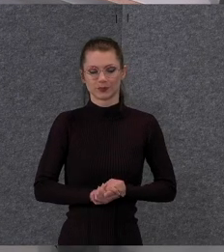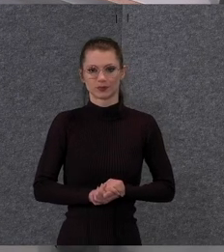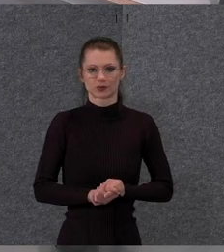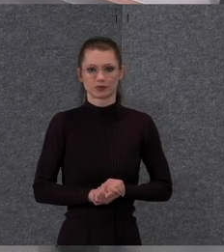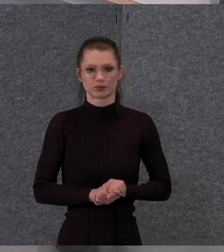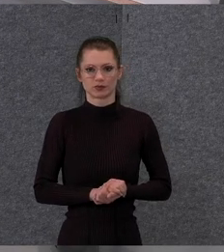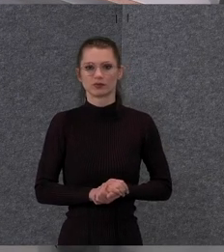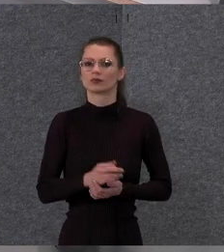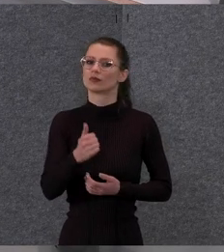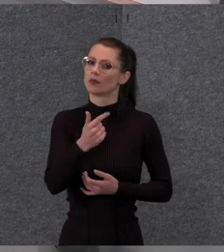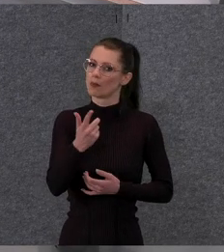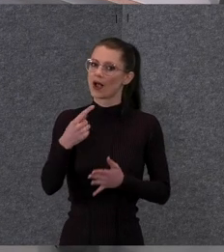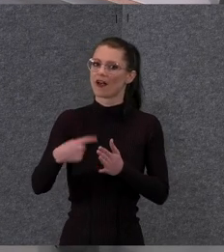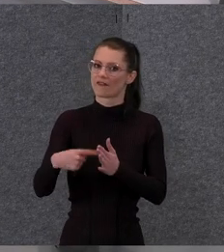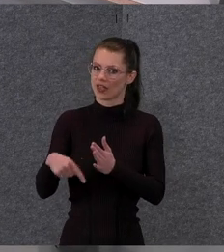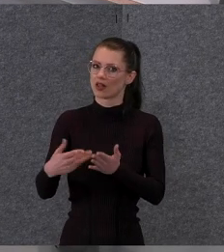Einige wenige fehlen noch.